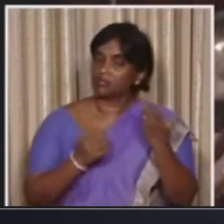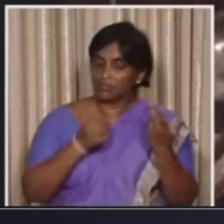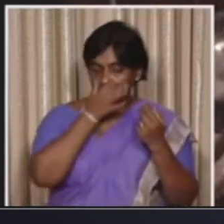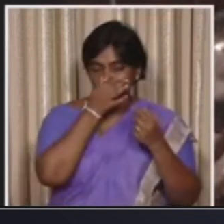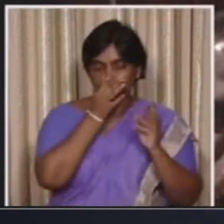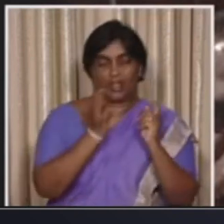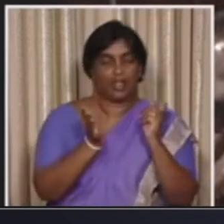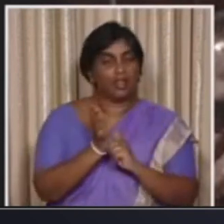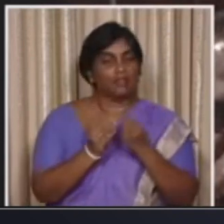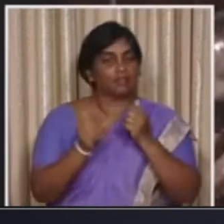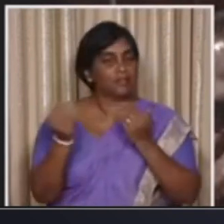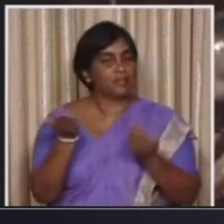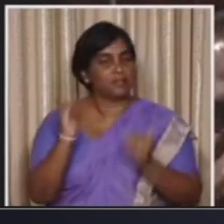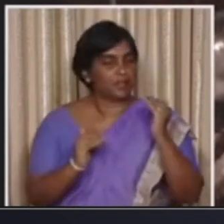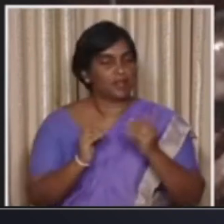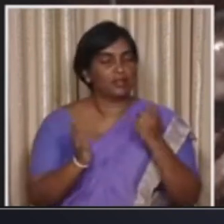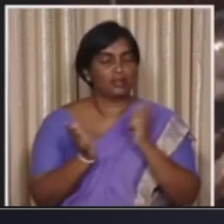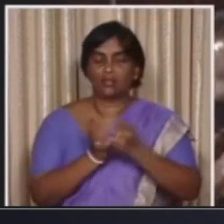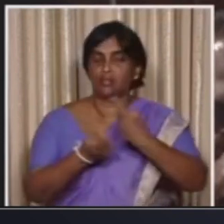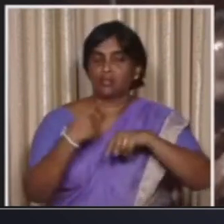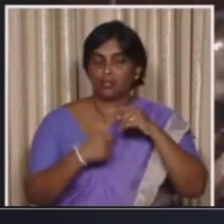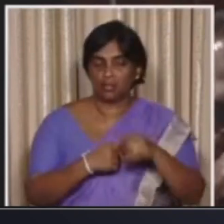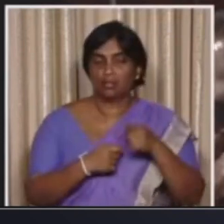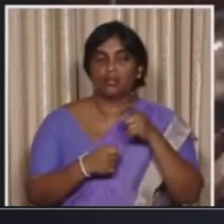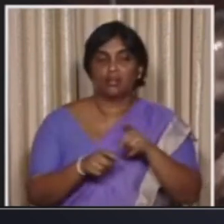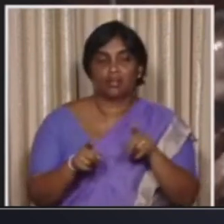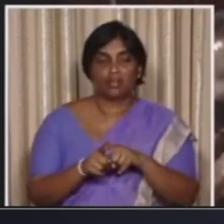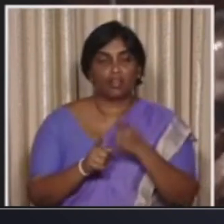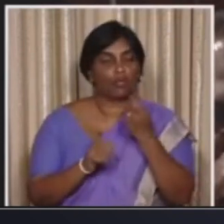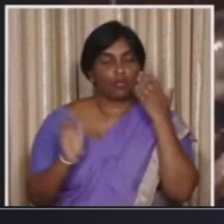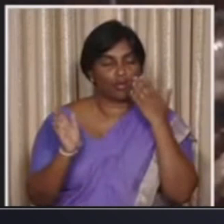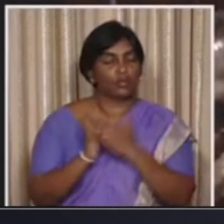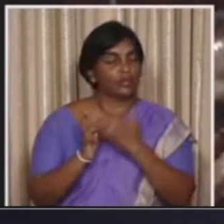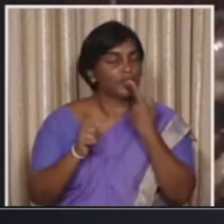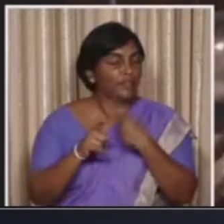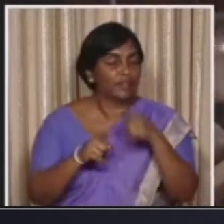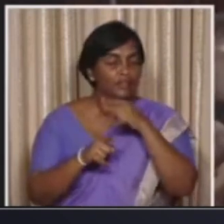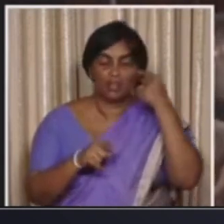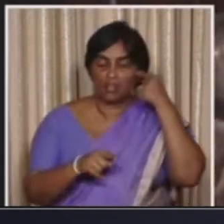නැත්තම් ණය ඇඩ්ජස්ට් කරගන්නවා, ණය ප්‍රතිවකත කරනවා. මේ මූල්‍ය අංශේ පමණයි